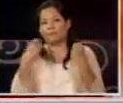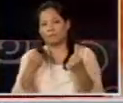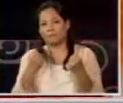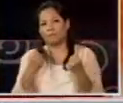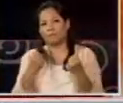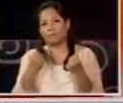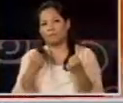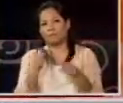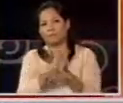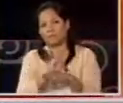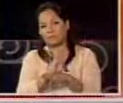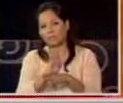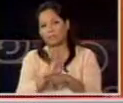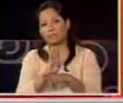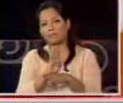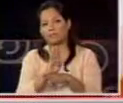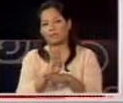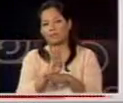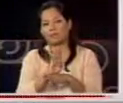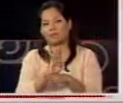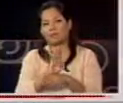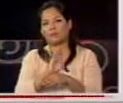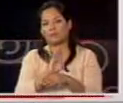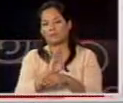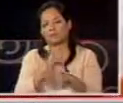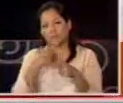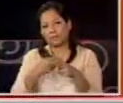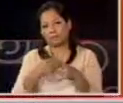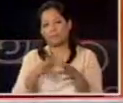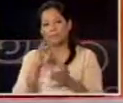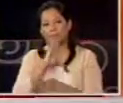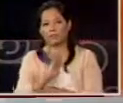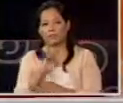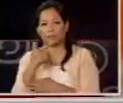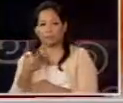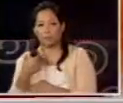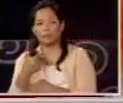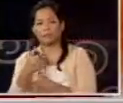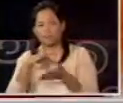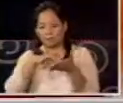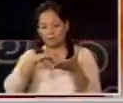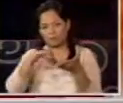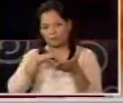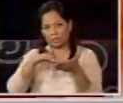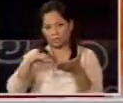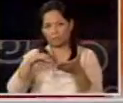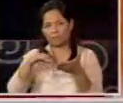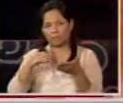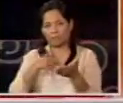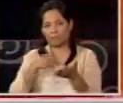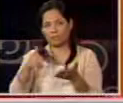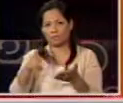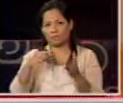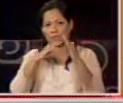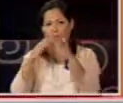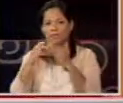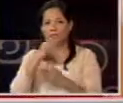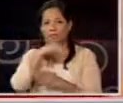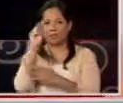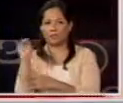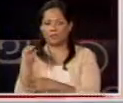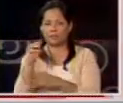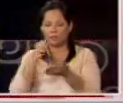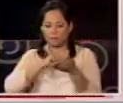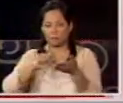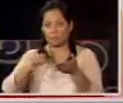ng transaksyon na may kinalaman sa Basa Gidote Enterprises. Kaya ngayon cheque na binayad ng City of Manila, naka-address na lang kay Mrs.